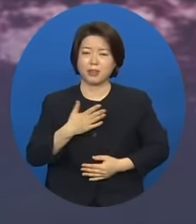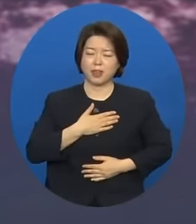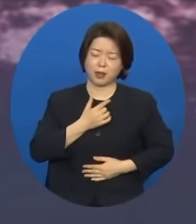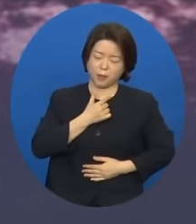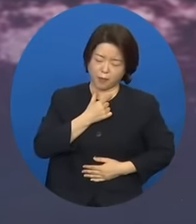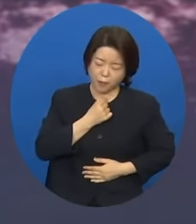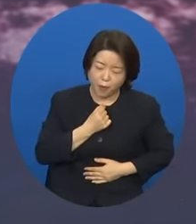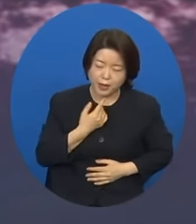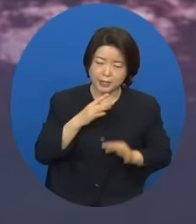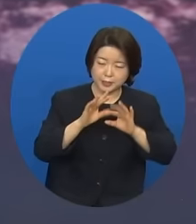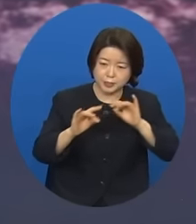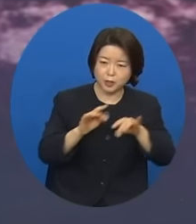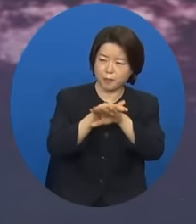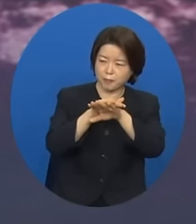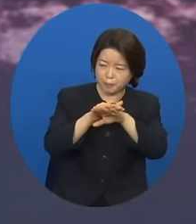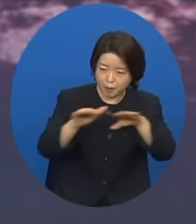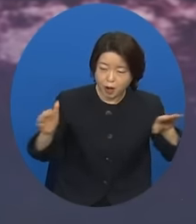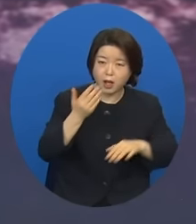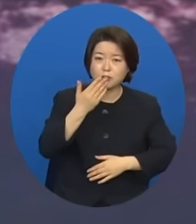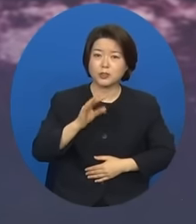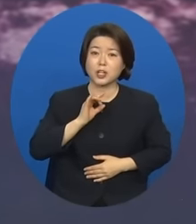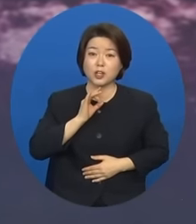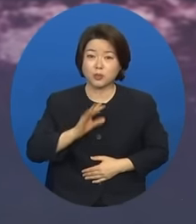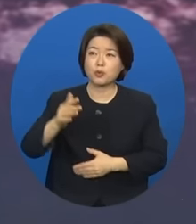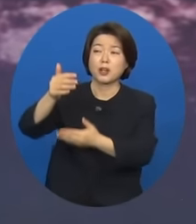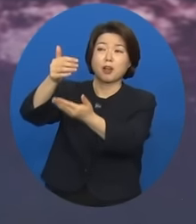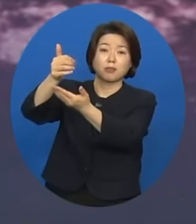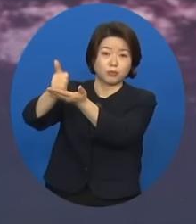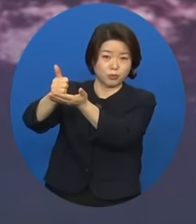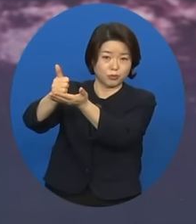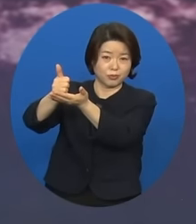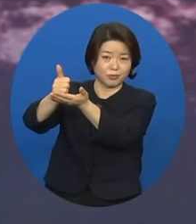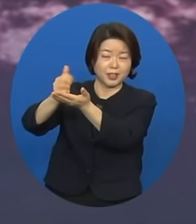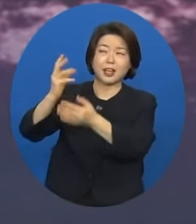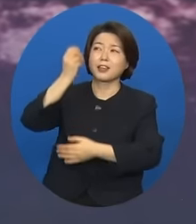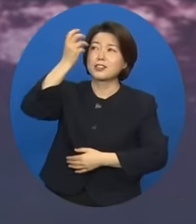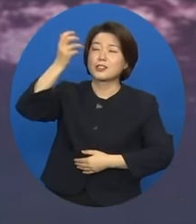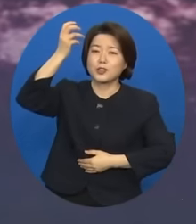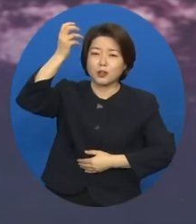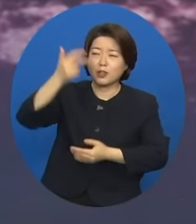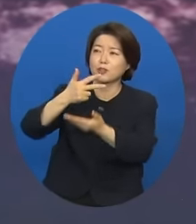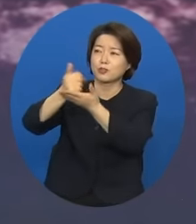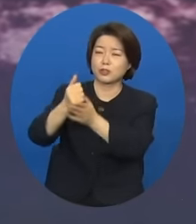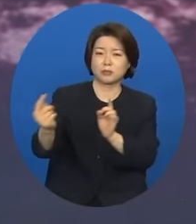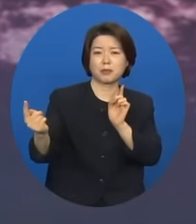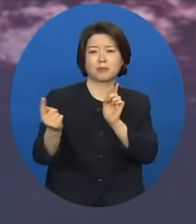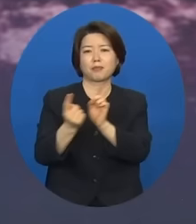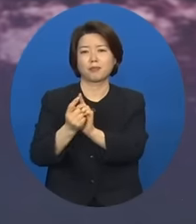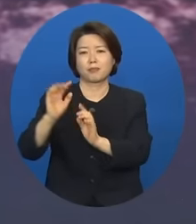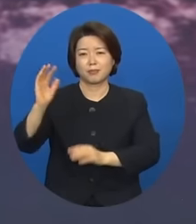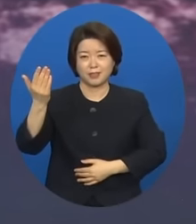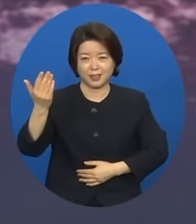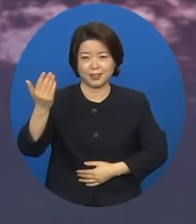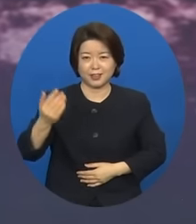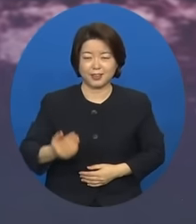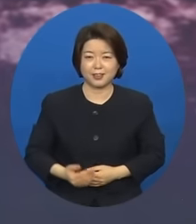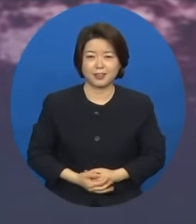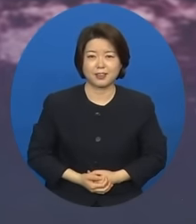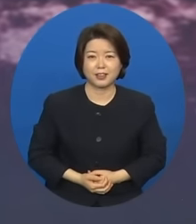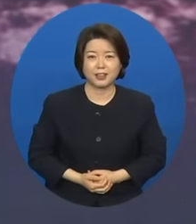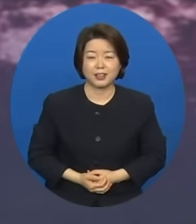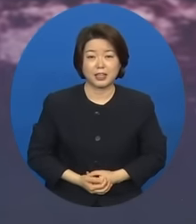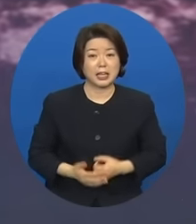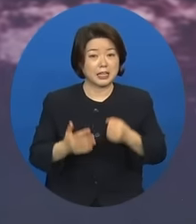그 갈증을 해갈할 수 있는 유일한 분이신 우리 성령님 바로 주님을 만나게 된다는 것이죠